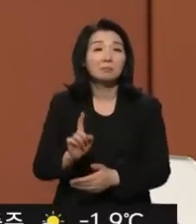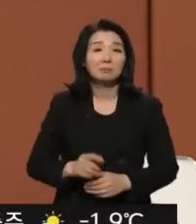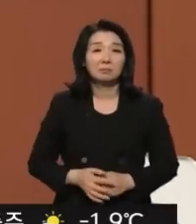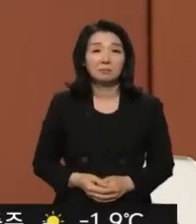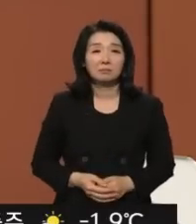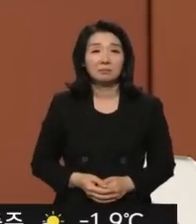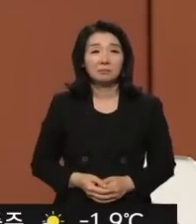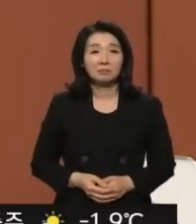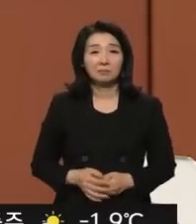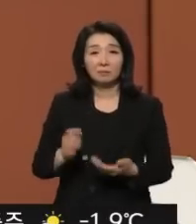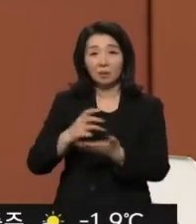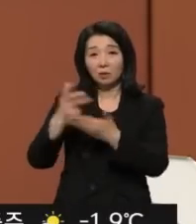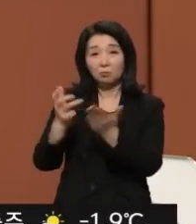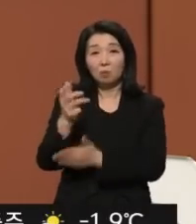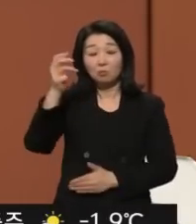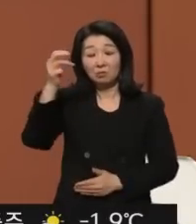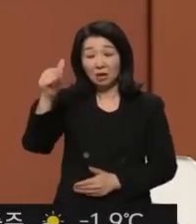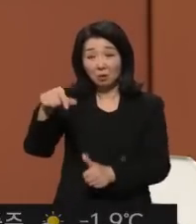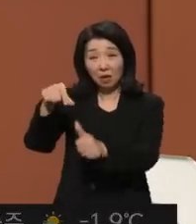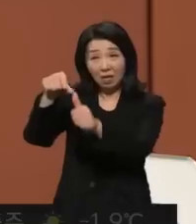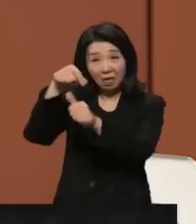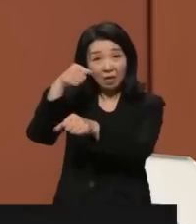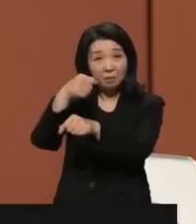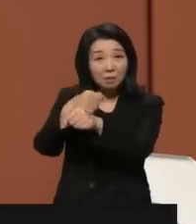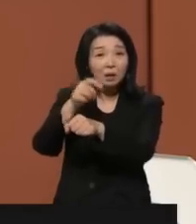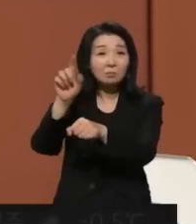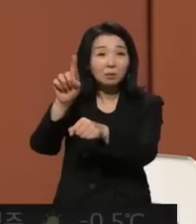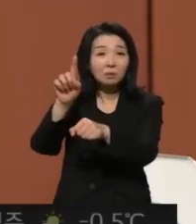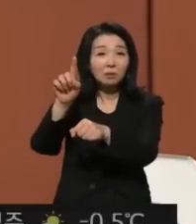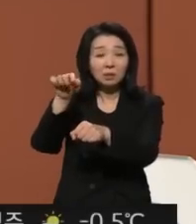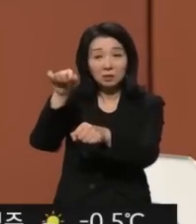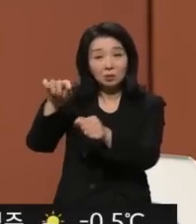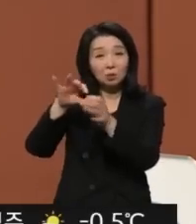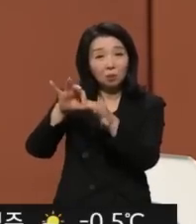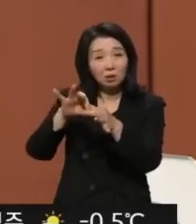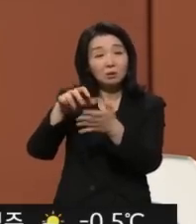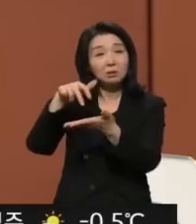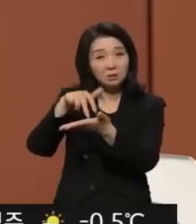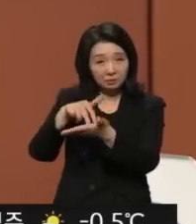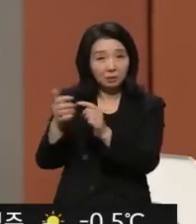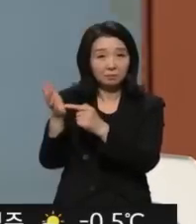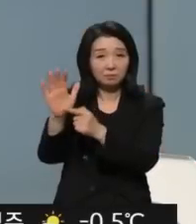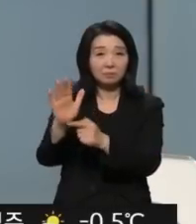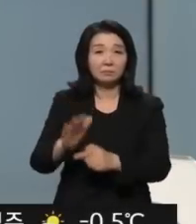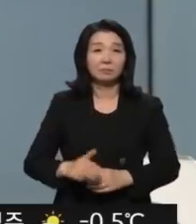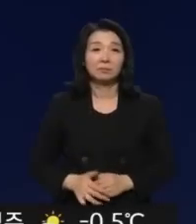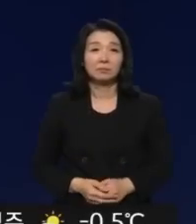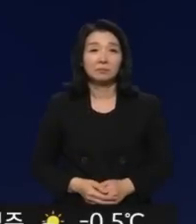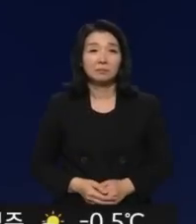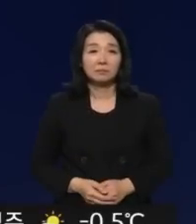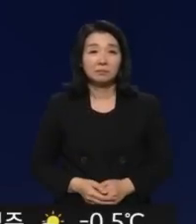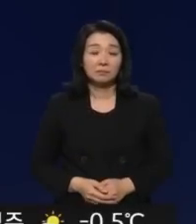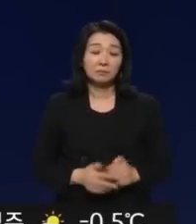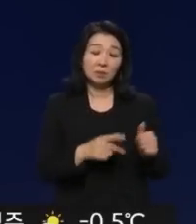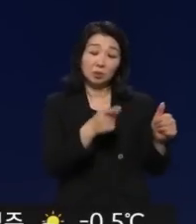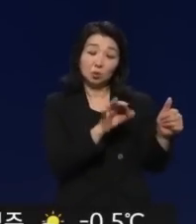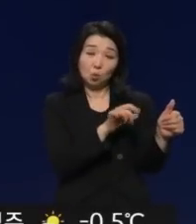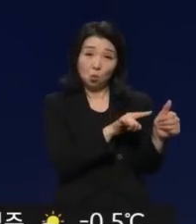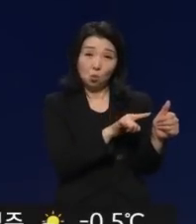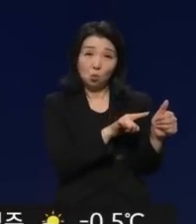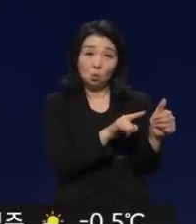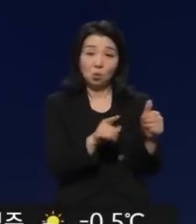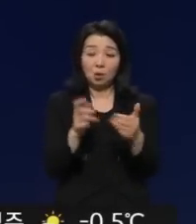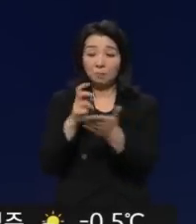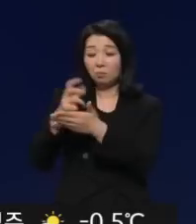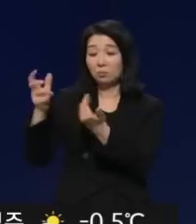네, 자 한동훈 법무장관 차출설 저희가 조금 전에 얘기했던 그 부분에 대해서도 입장을 나타낸 게 있죠. 네, 송 전 대표는 한